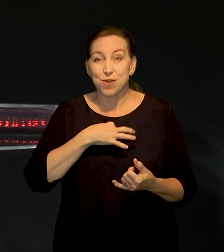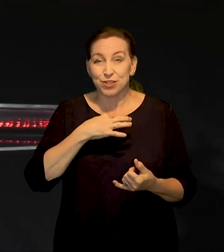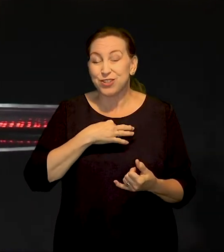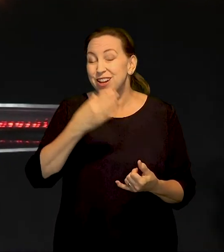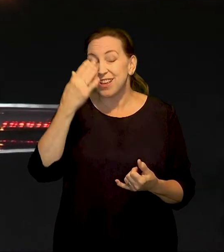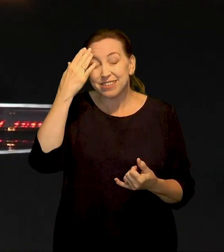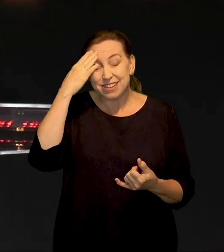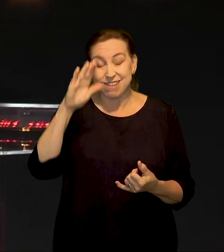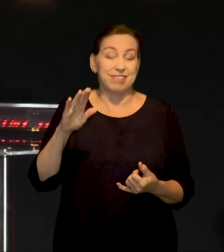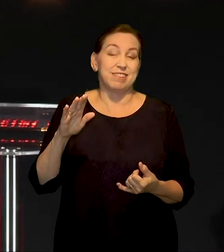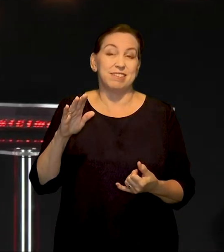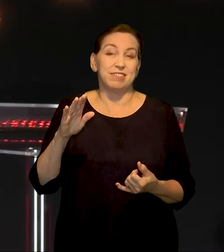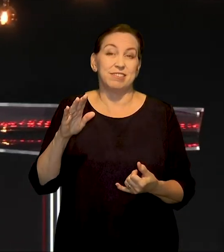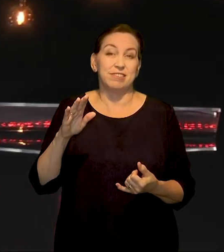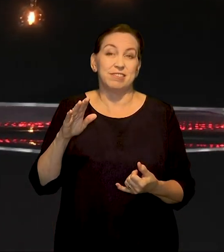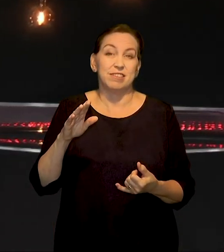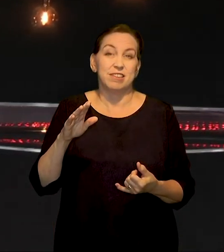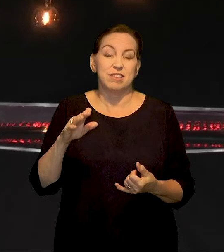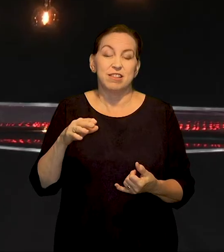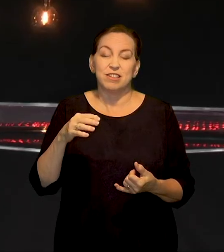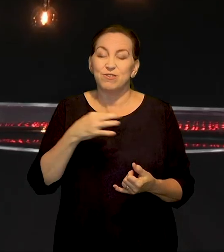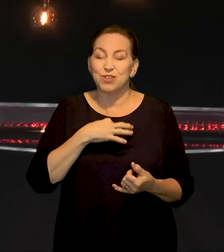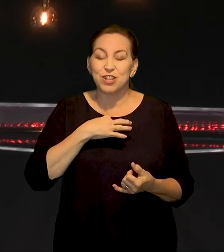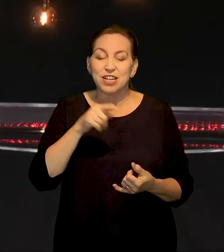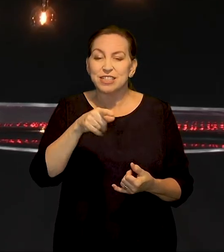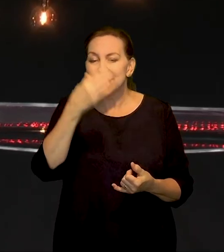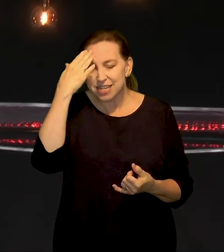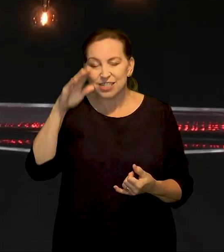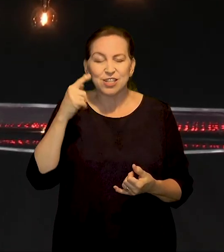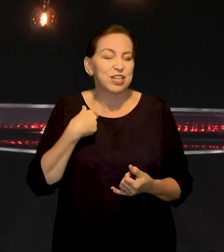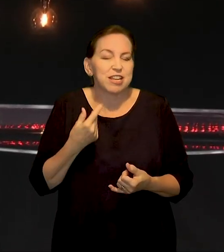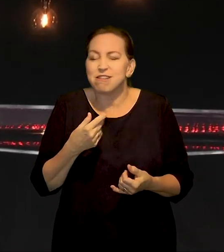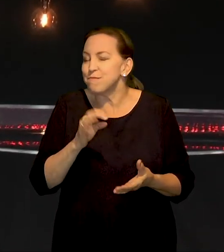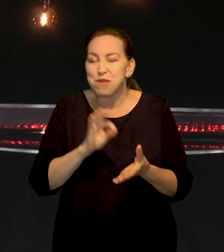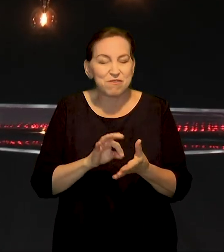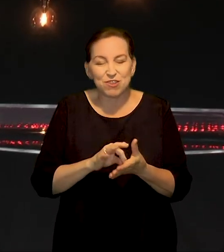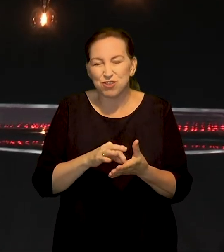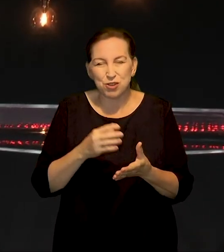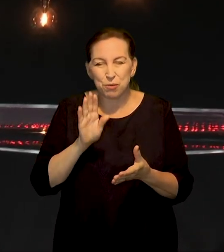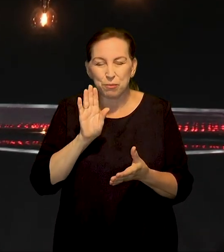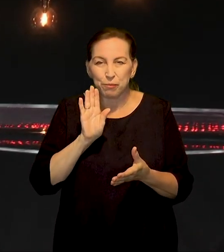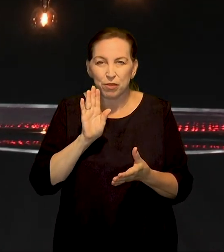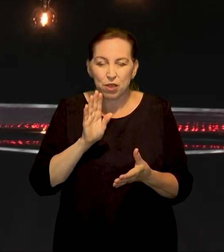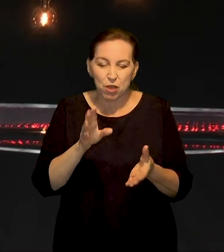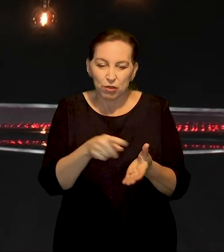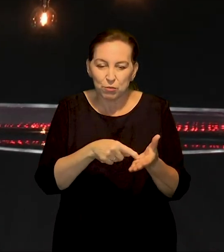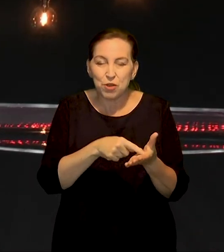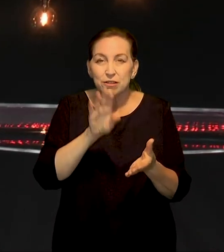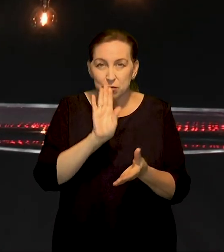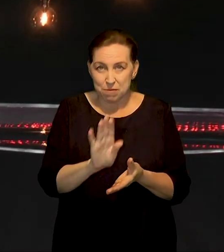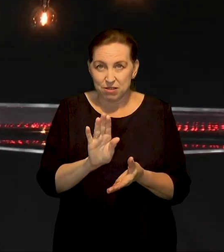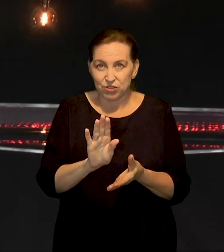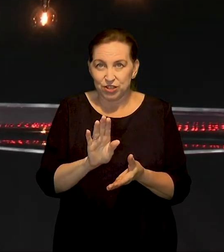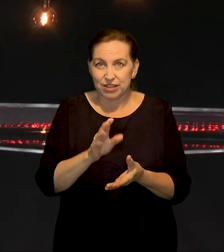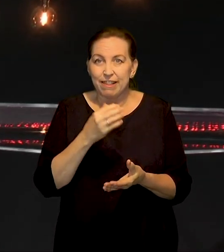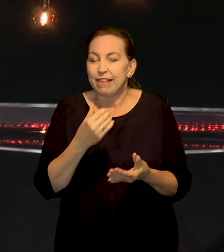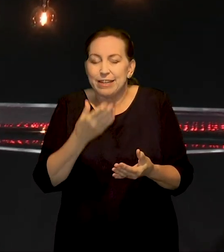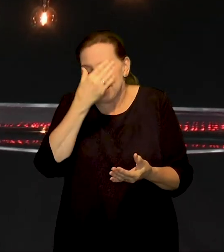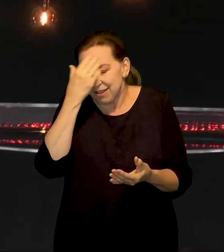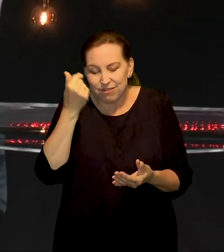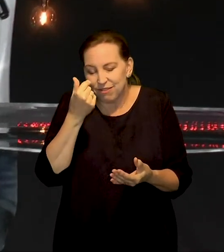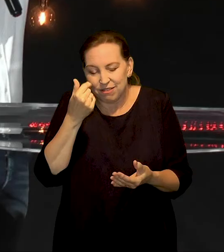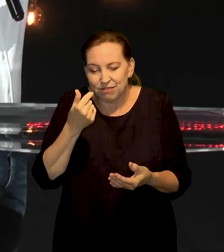wyzwanie, by zbadać motywację naszego serca. W jakim miejscu jesteśmy, w której grupie byśmy się znaleźli? Czy znaleźlibyśmy